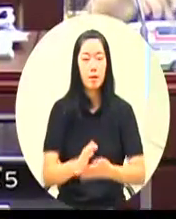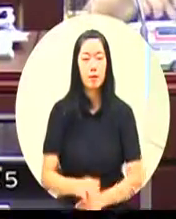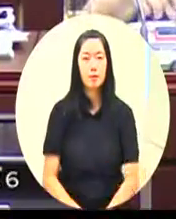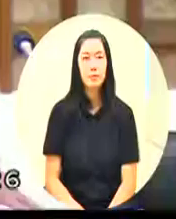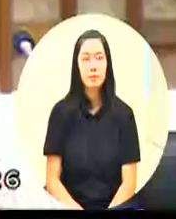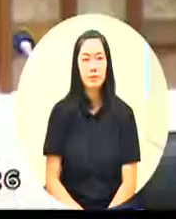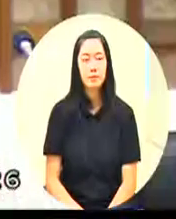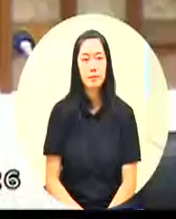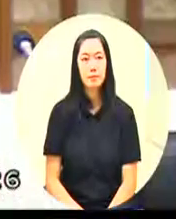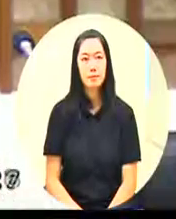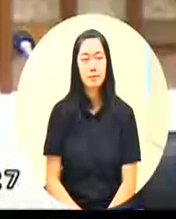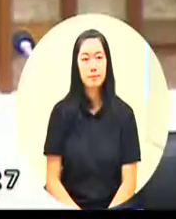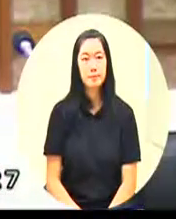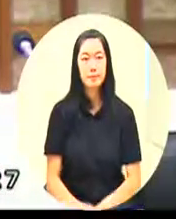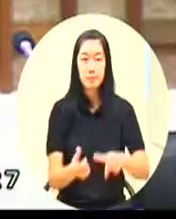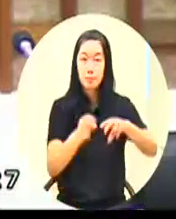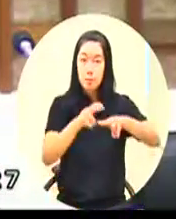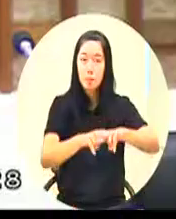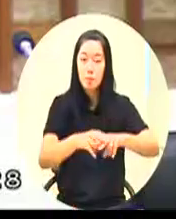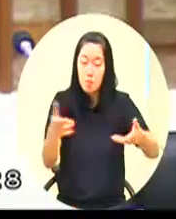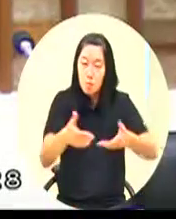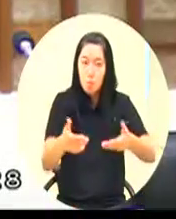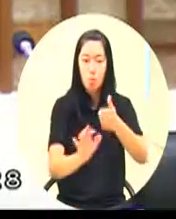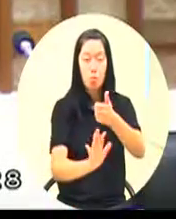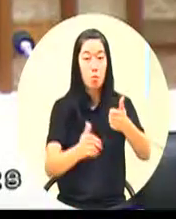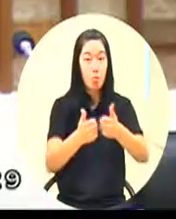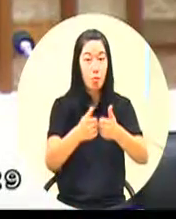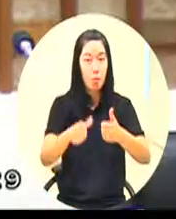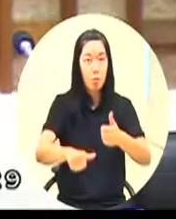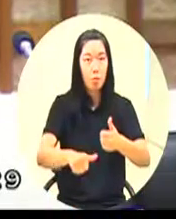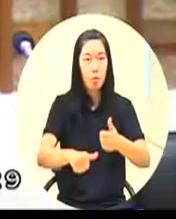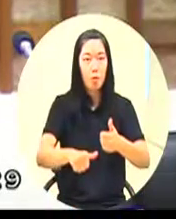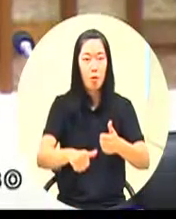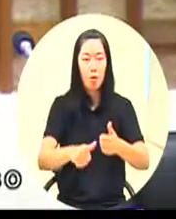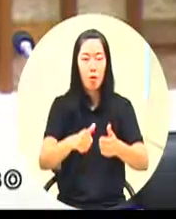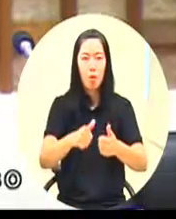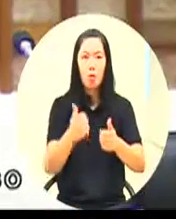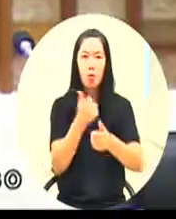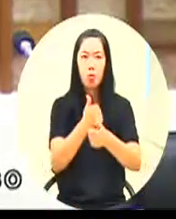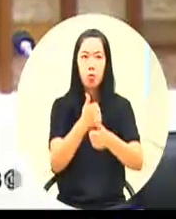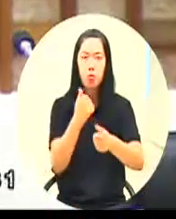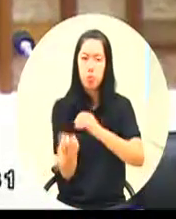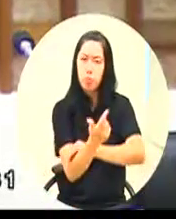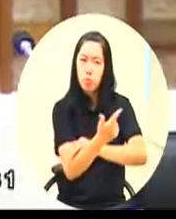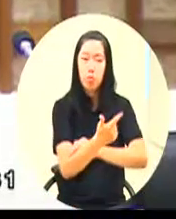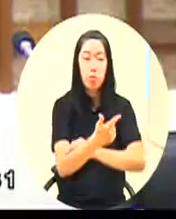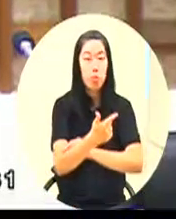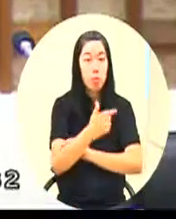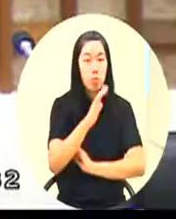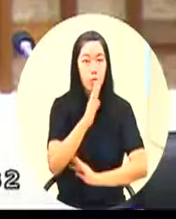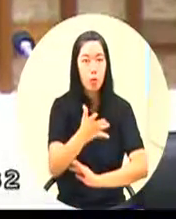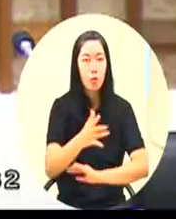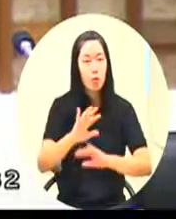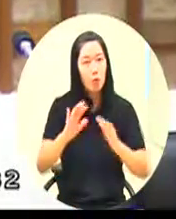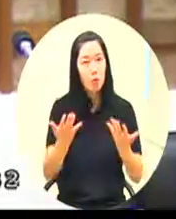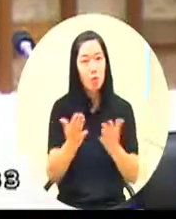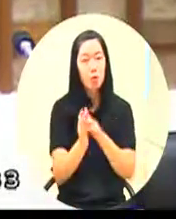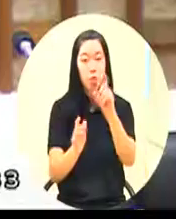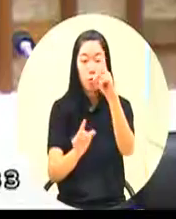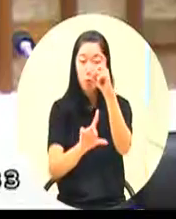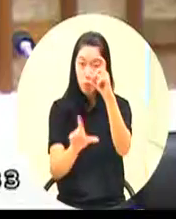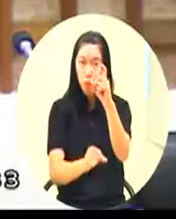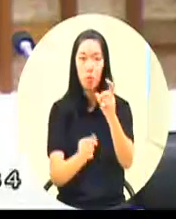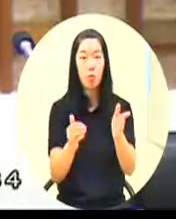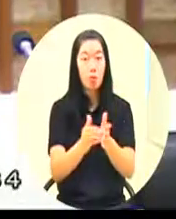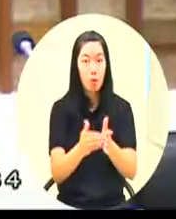个样子来讲的话，公共工程委员会它的速度差不多是多快？局长，我刚刚在讲，可是如果说你是